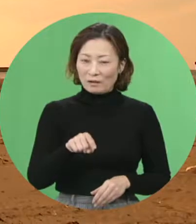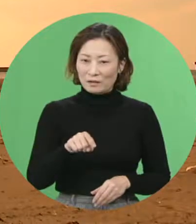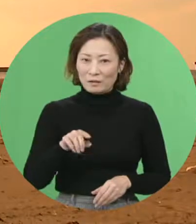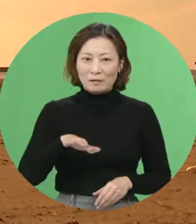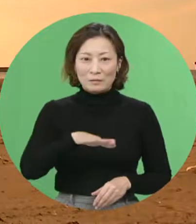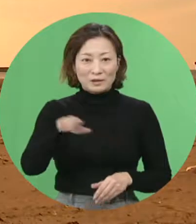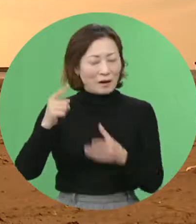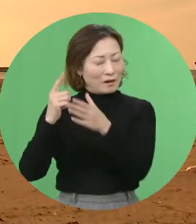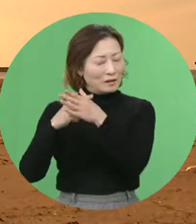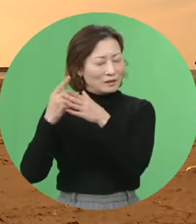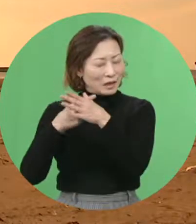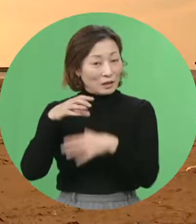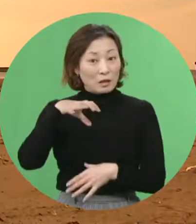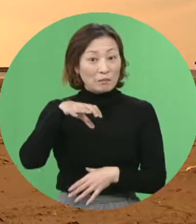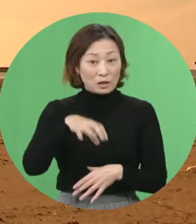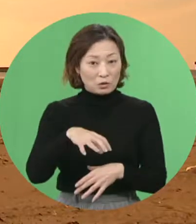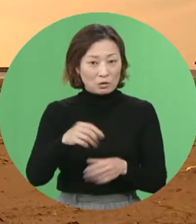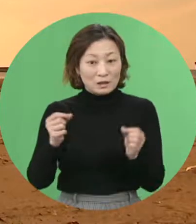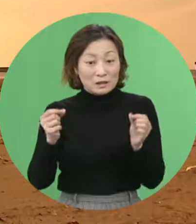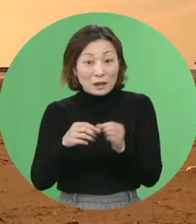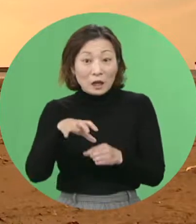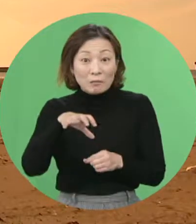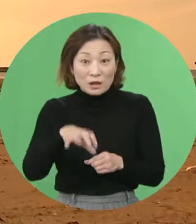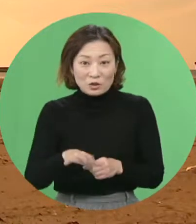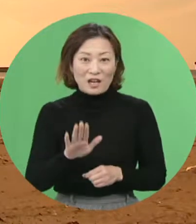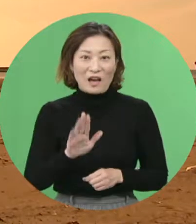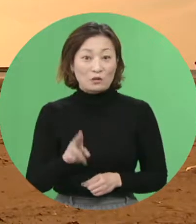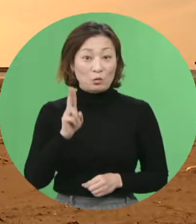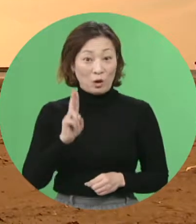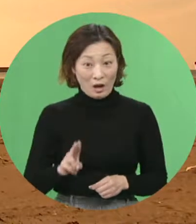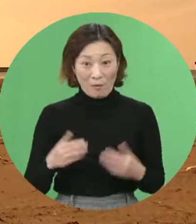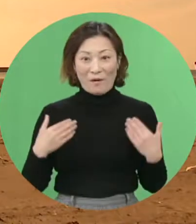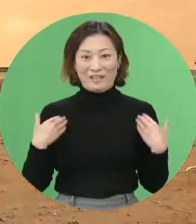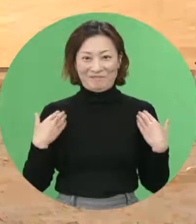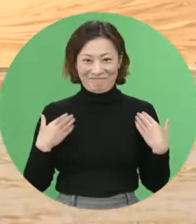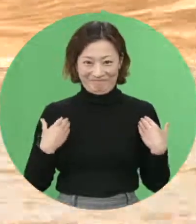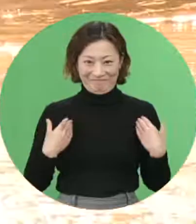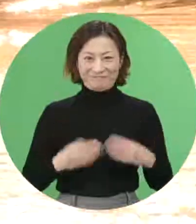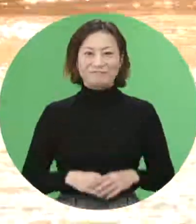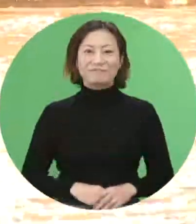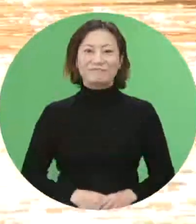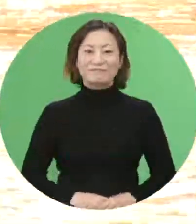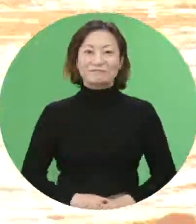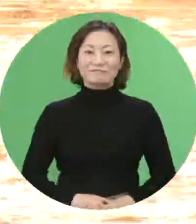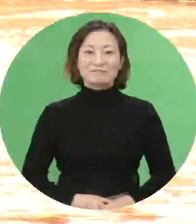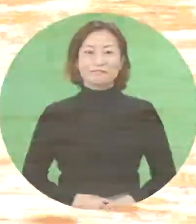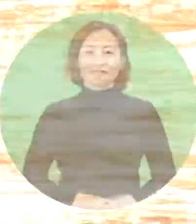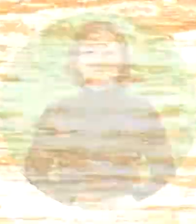誰も気づいていない身近な場所に存在するのかもしれません。